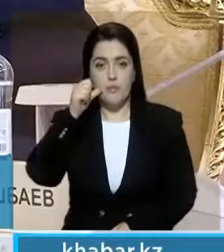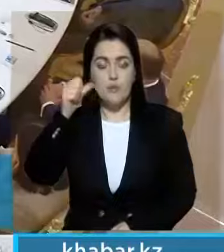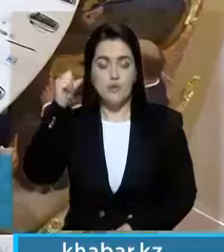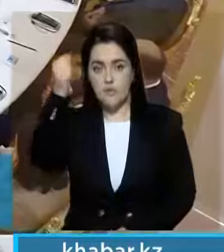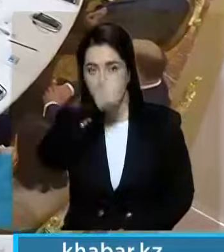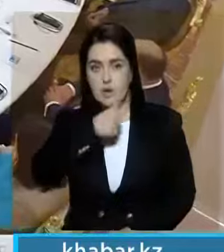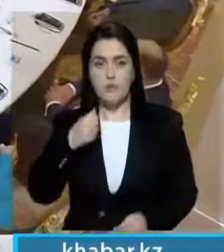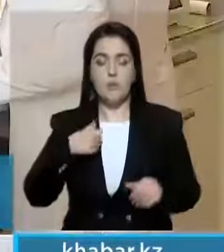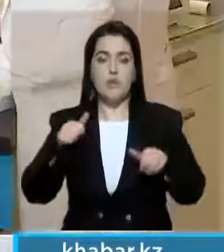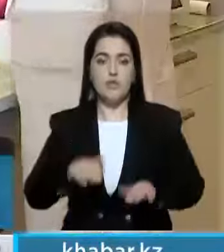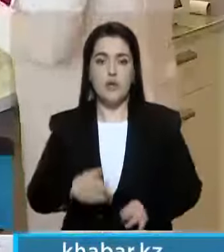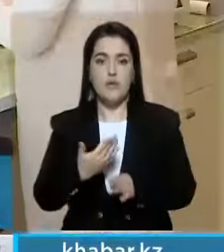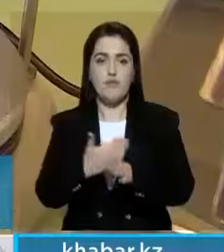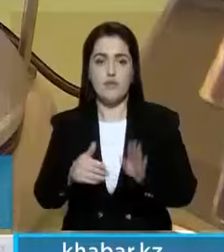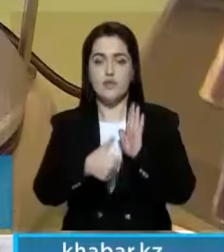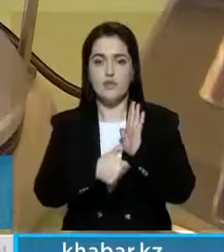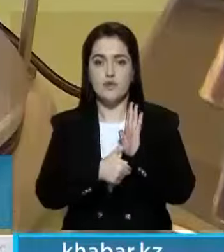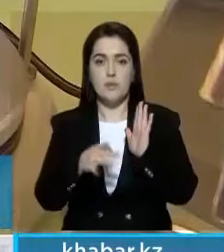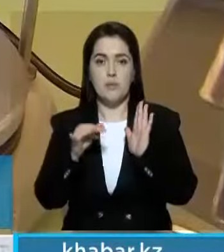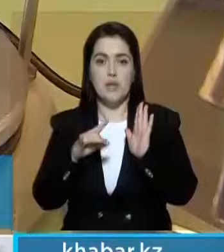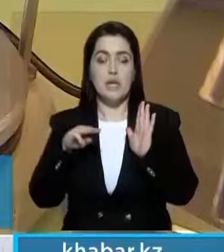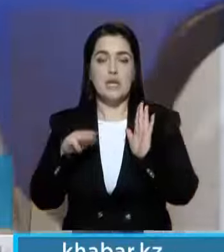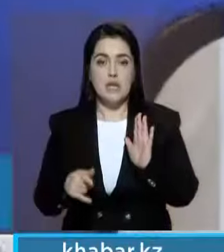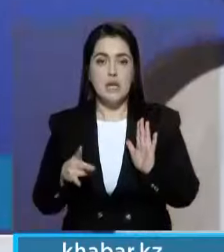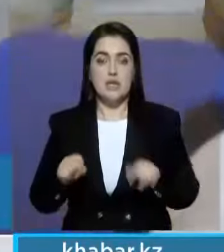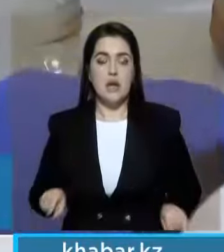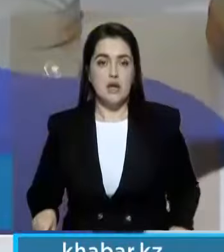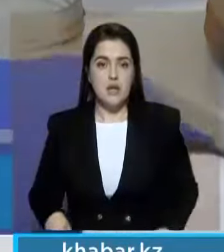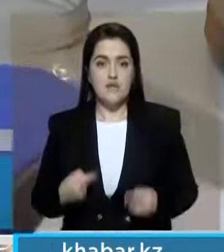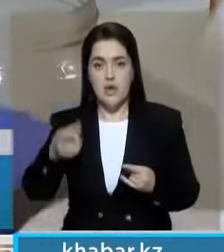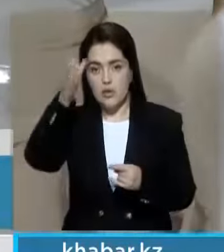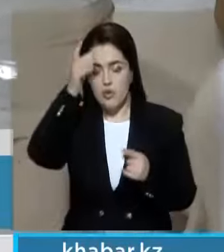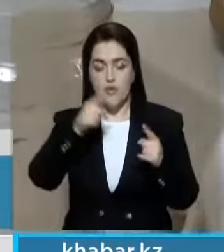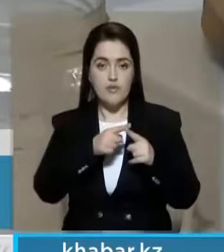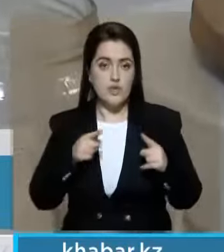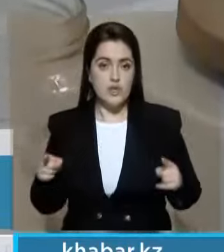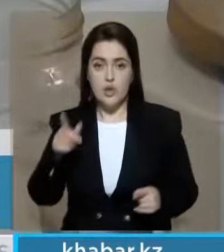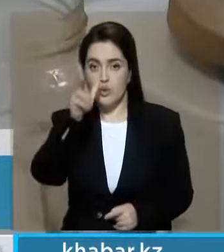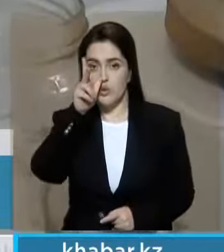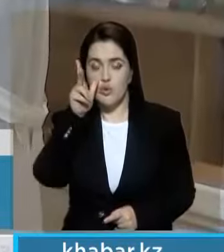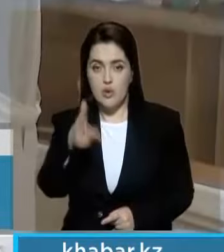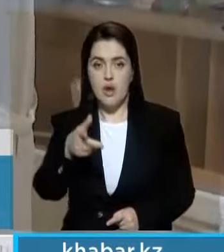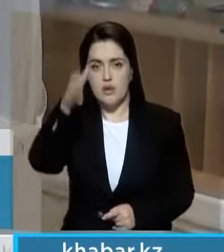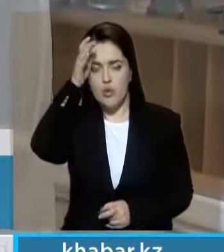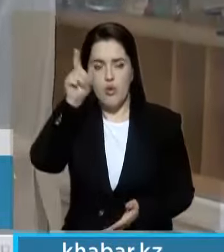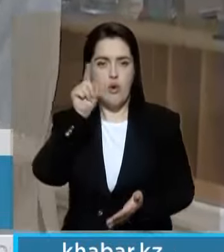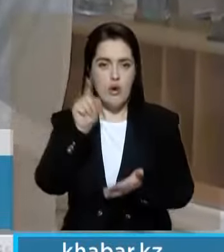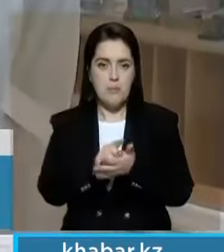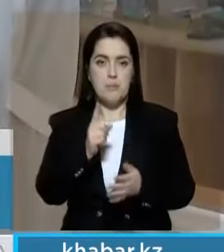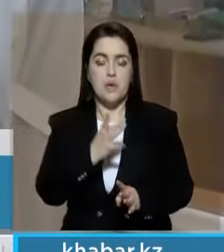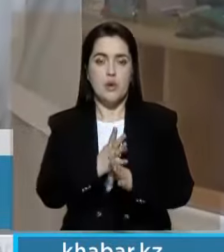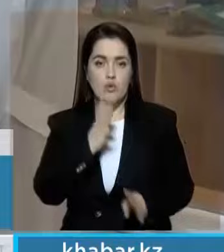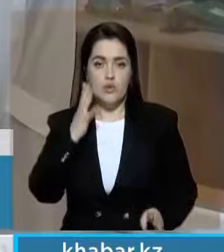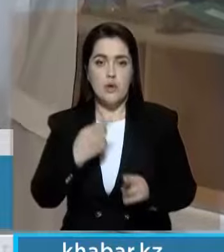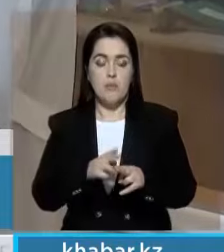решение выделить более 600 млрд тенге на развитие науки в течение трёх ближайших лет наука обязана быть в приоритете